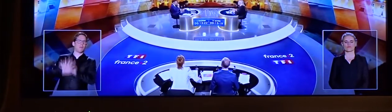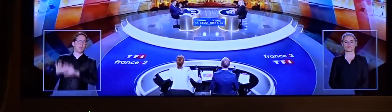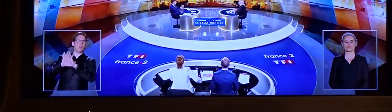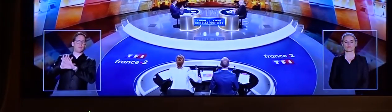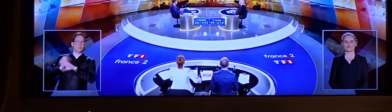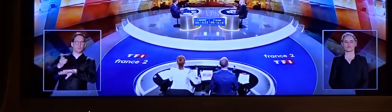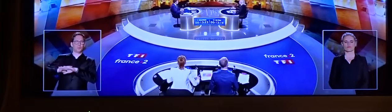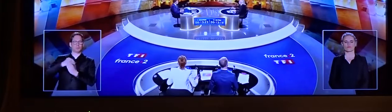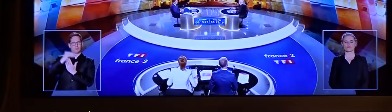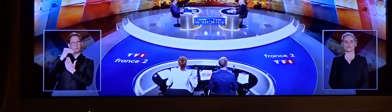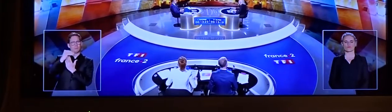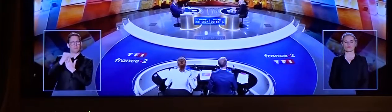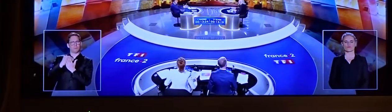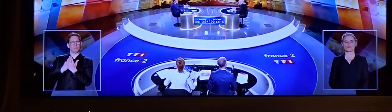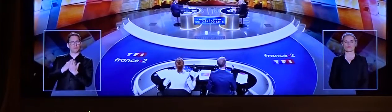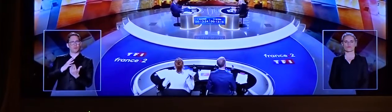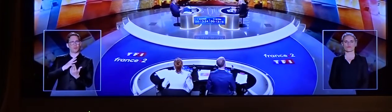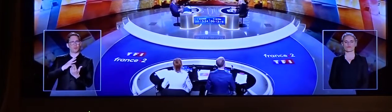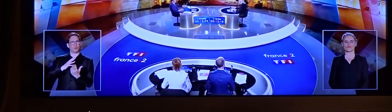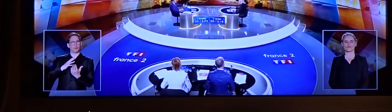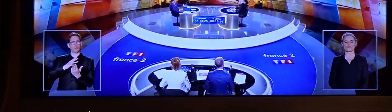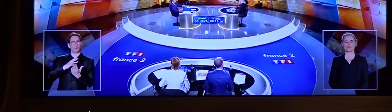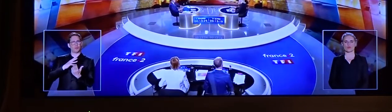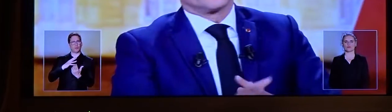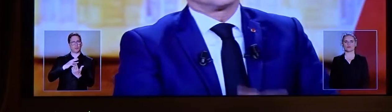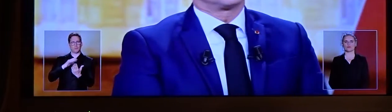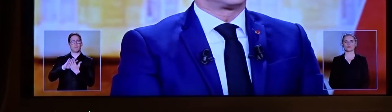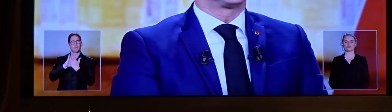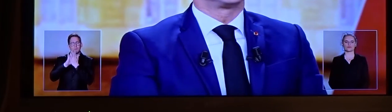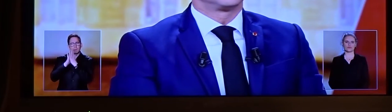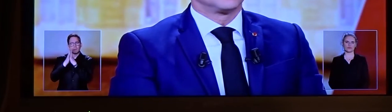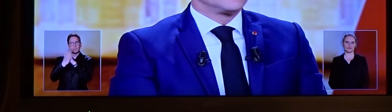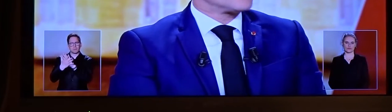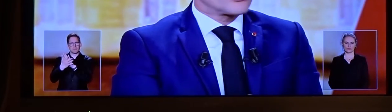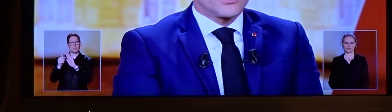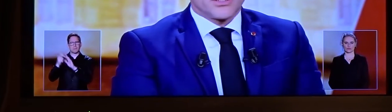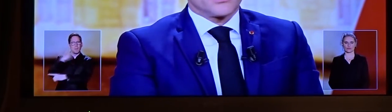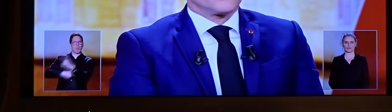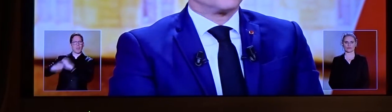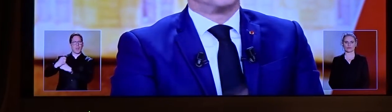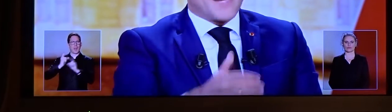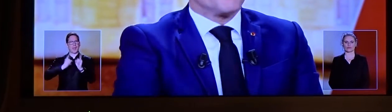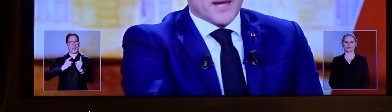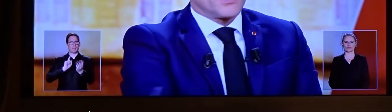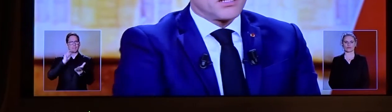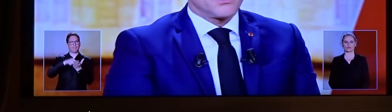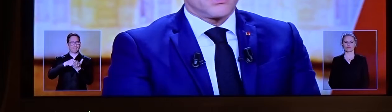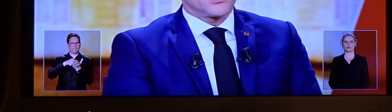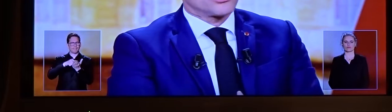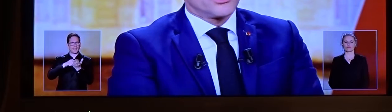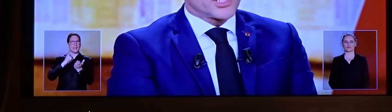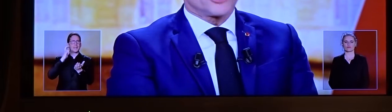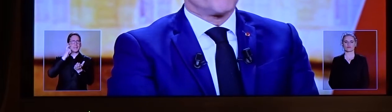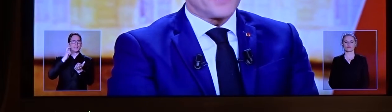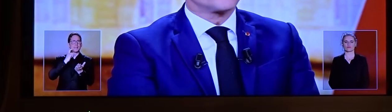notifié, notarié, qui sont impliqués d'ailleurs ensuite dans la guerre en Syrie. Et donc, vous ne parlez pas